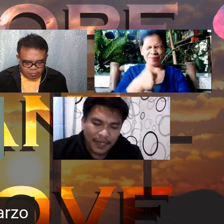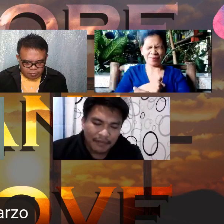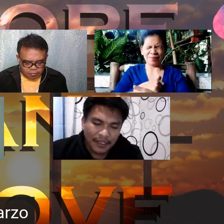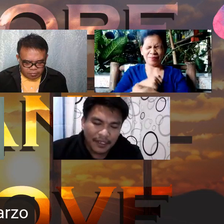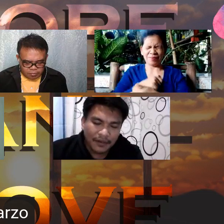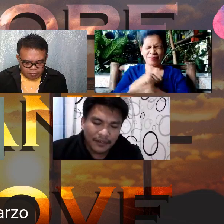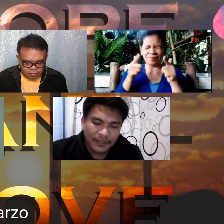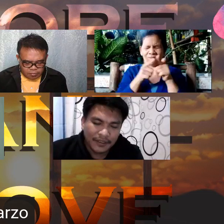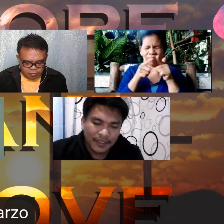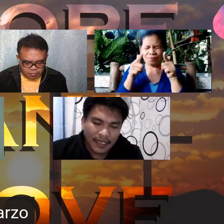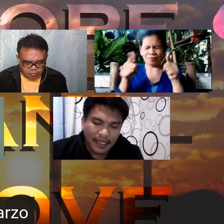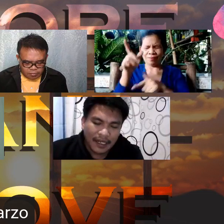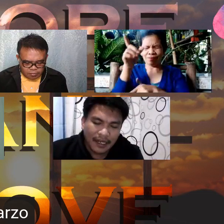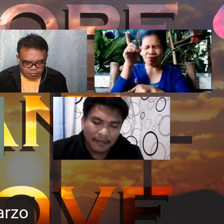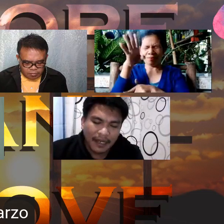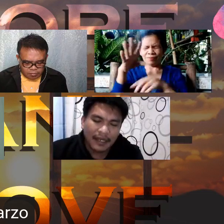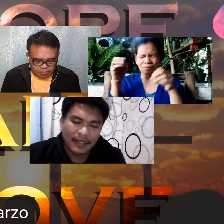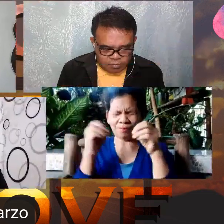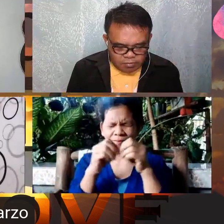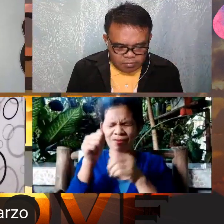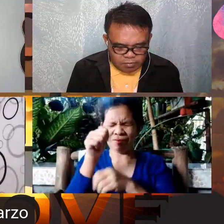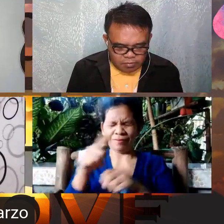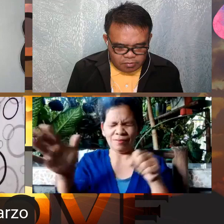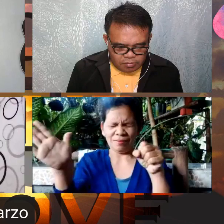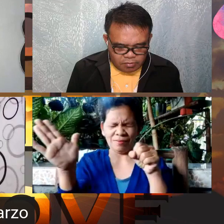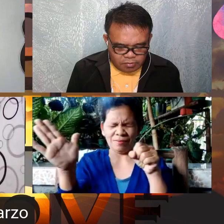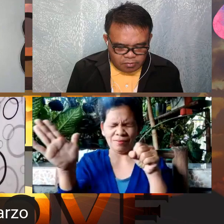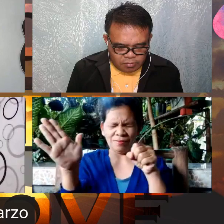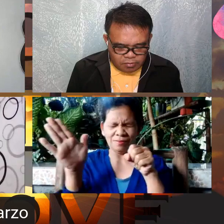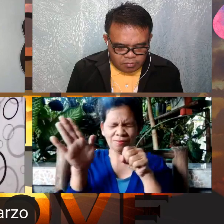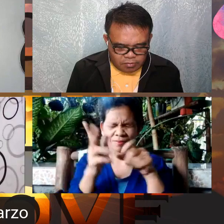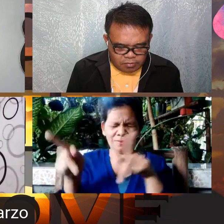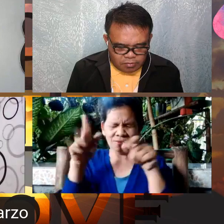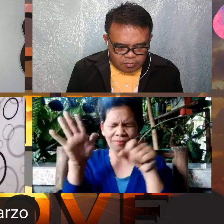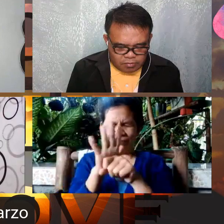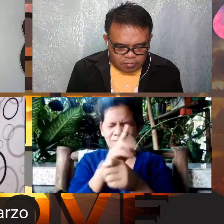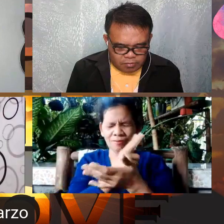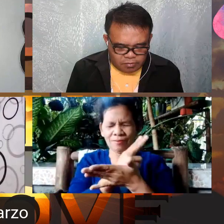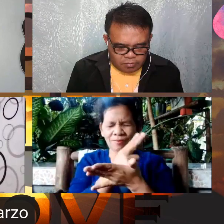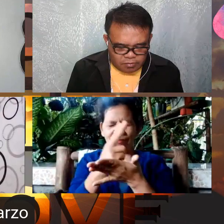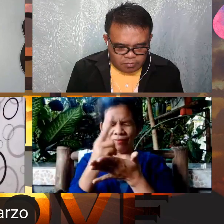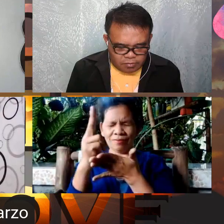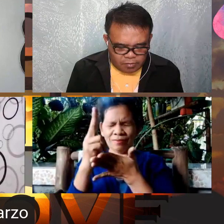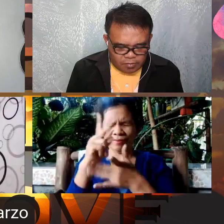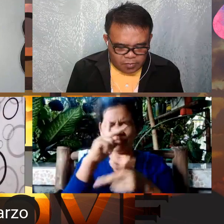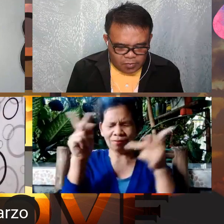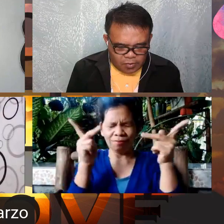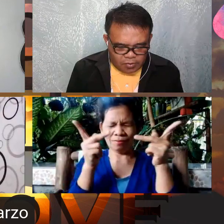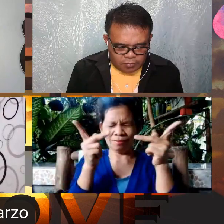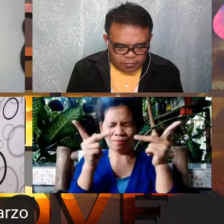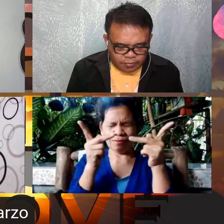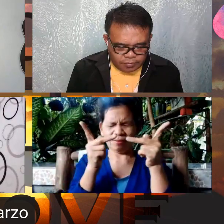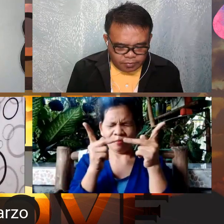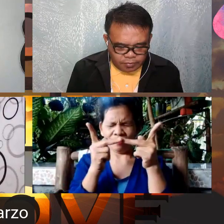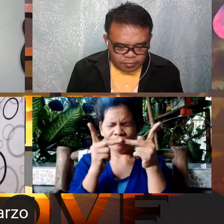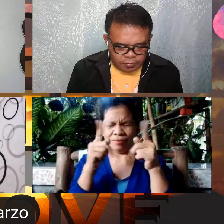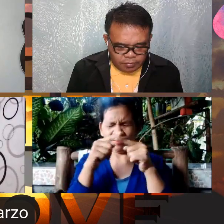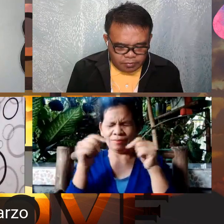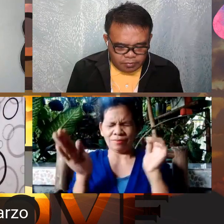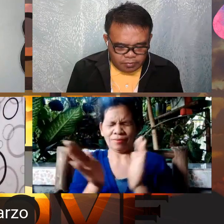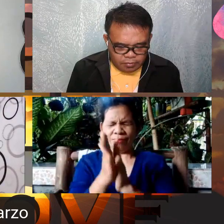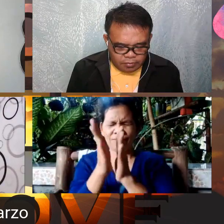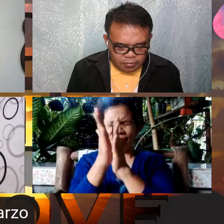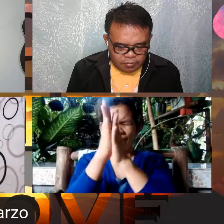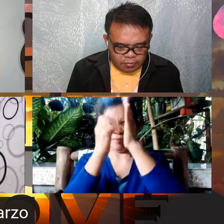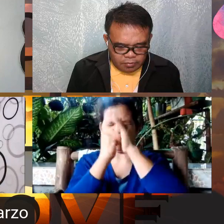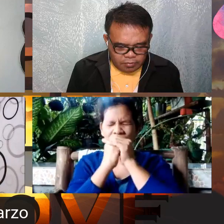Makapangyarihan po naming Diyos, dakilang Ama, banal at nararapat lamang na purihin,